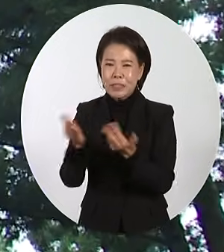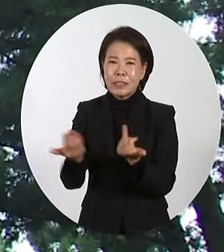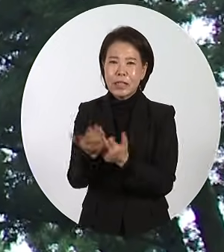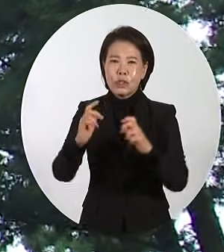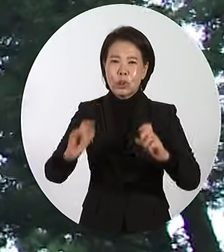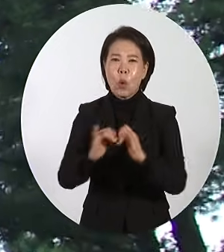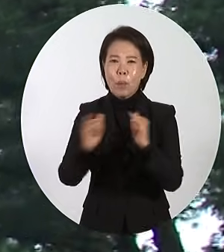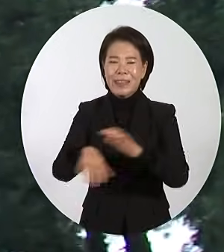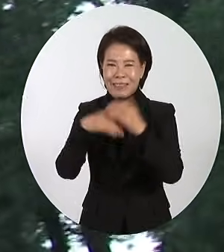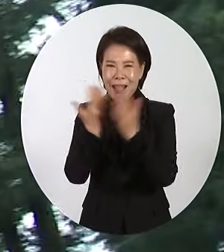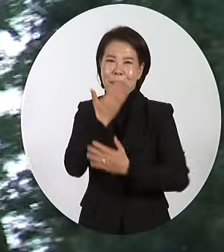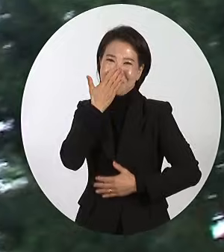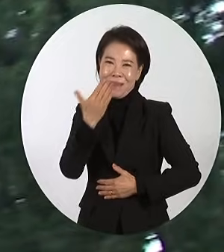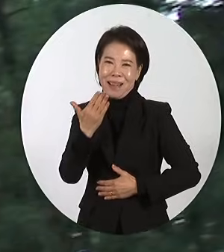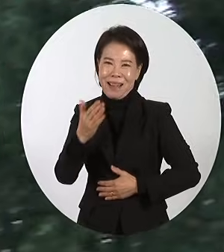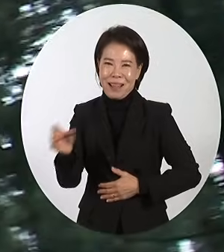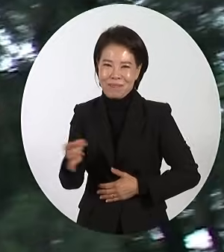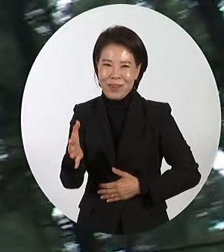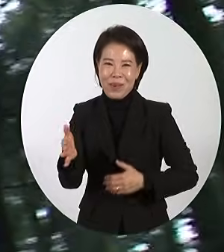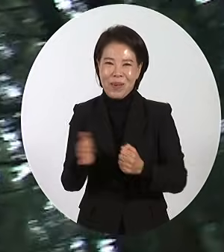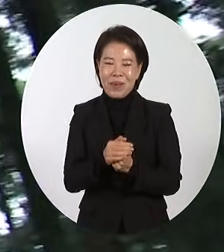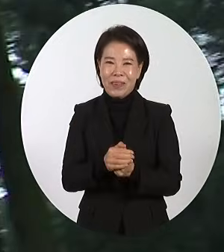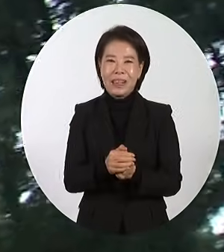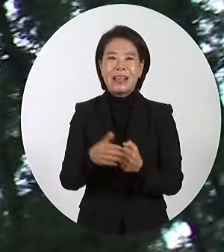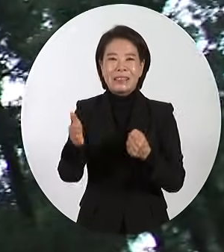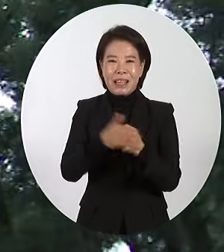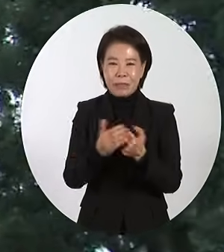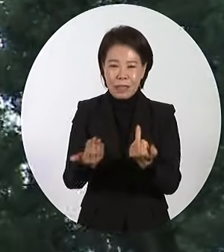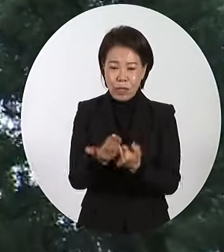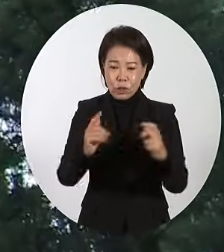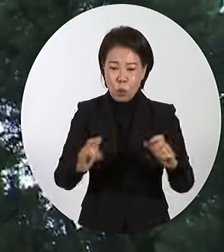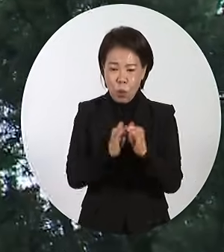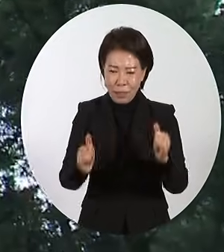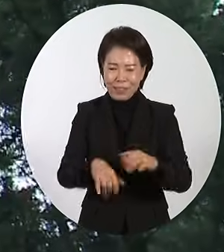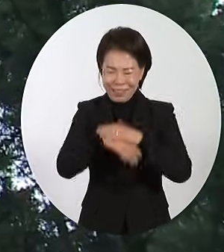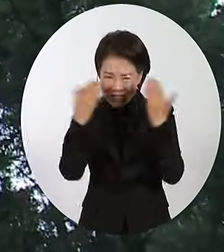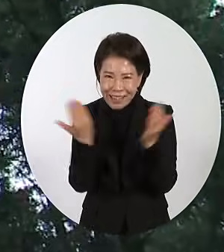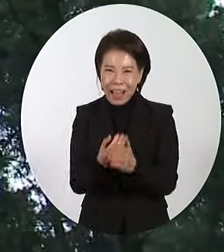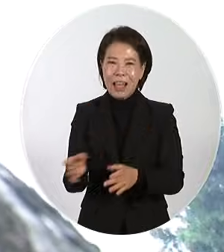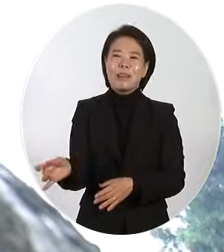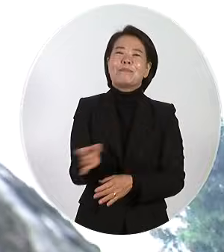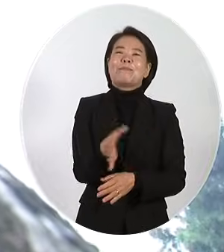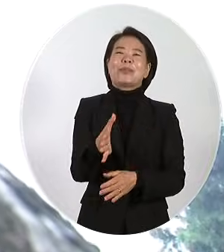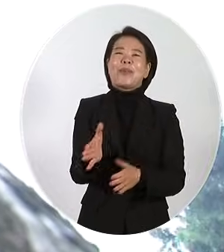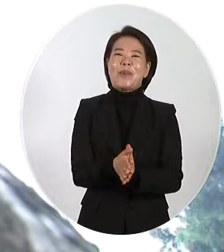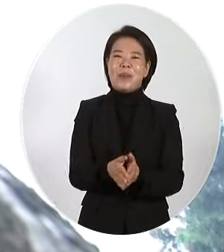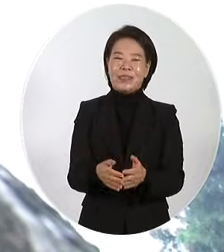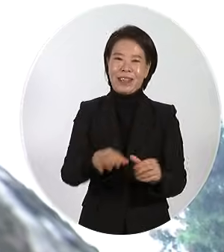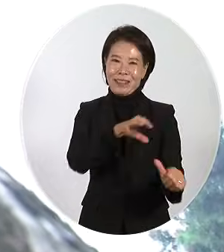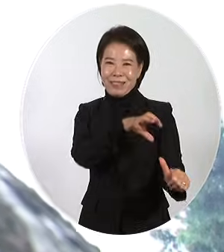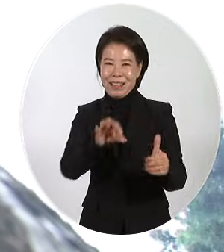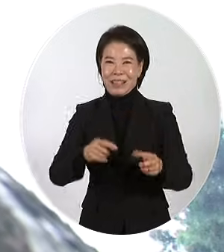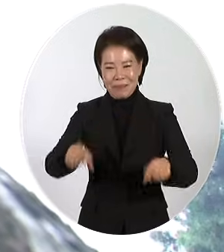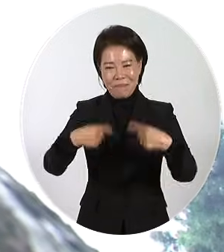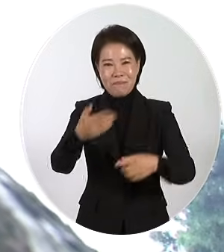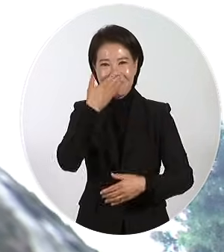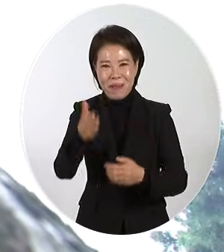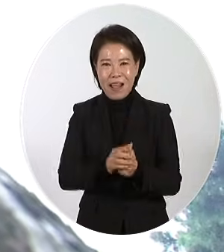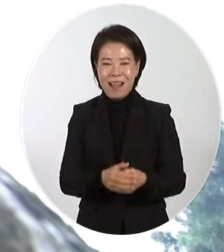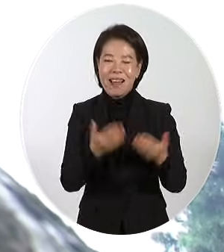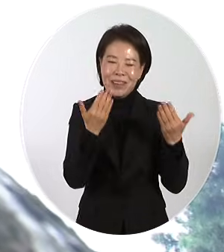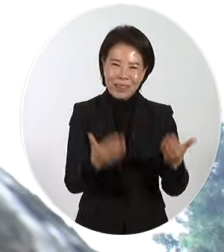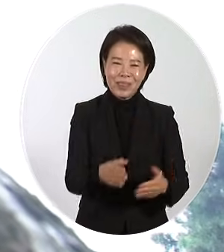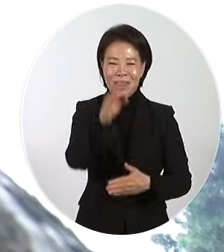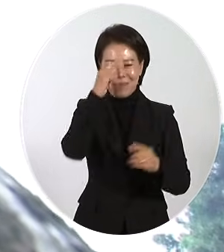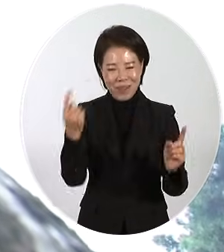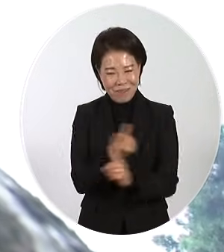도민으로 확대됐습니다. 이번 조치로 제주도민이면 누구나 무료로 휴양림을 이용할 수 있으며